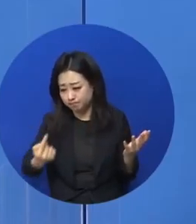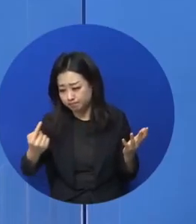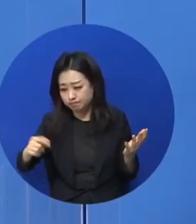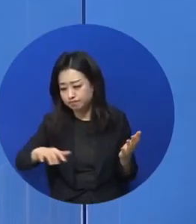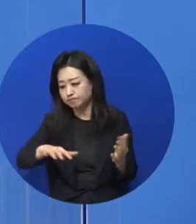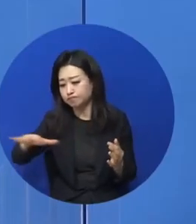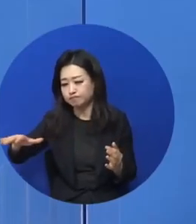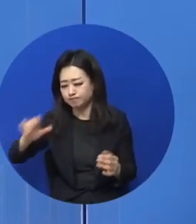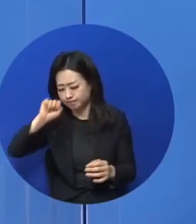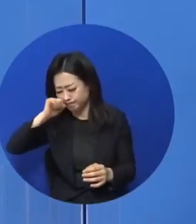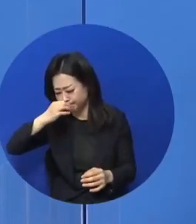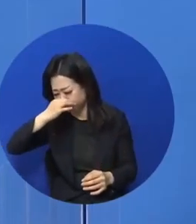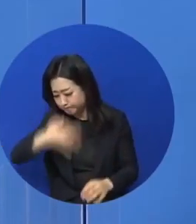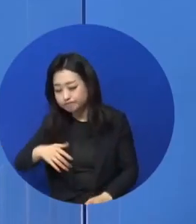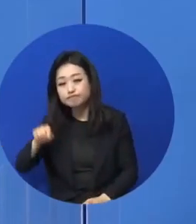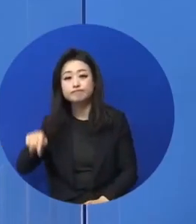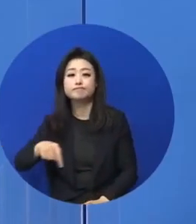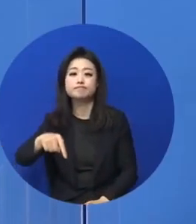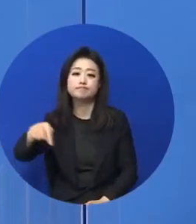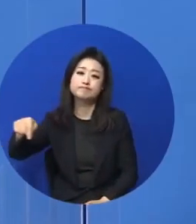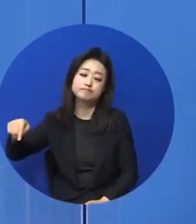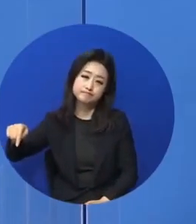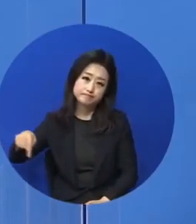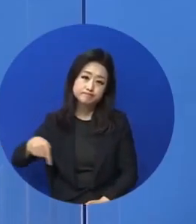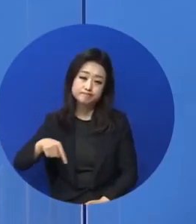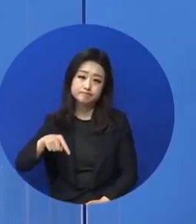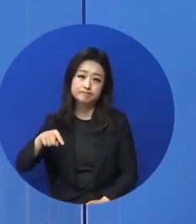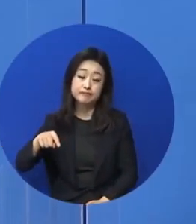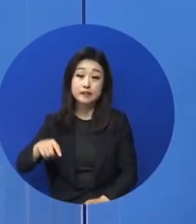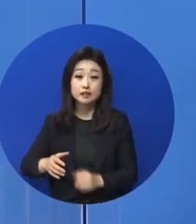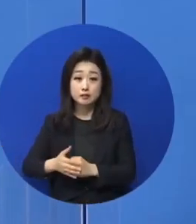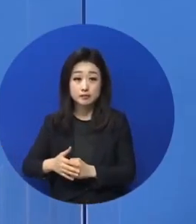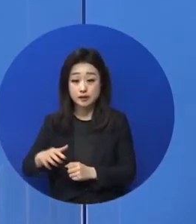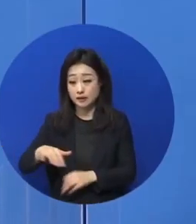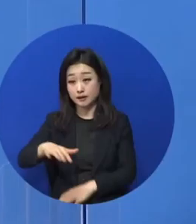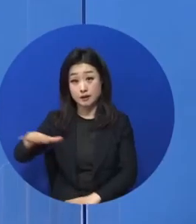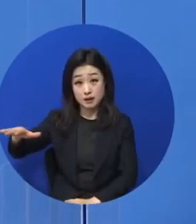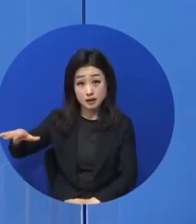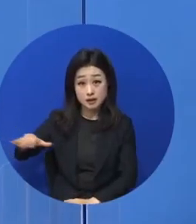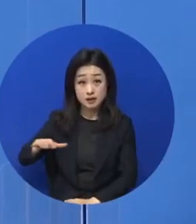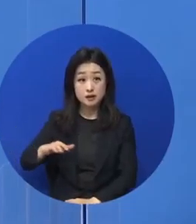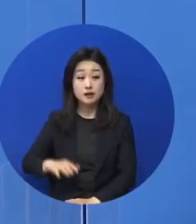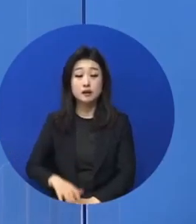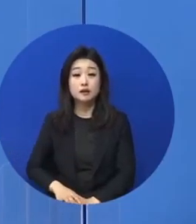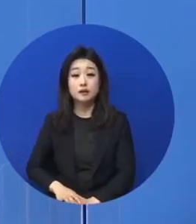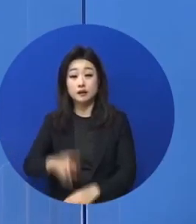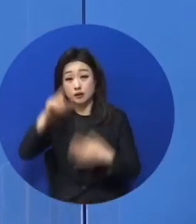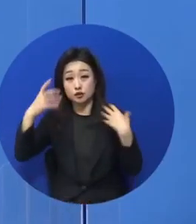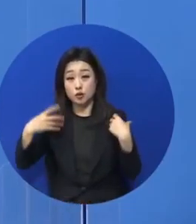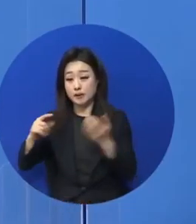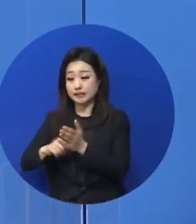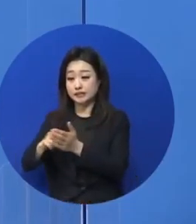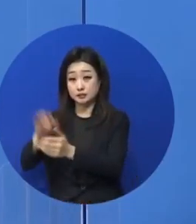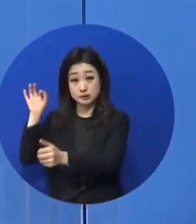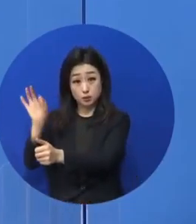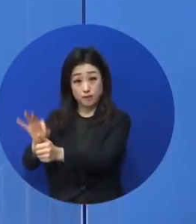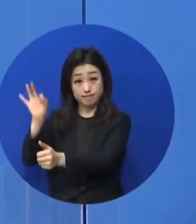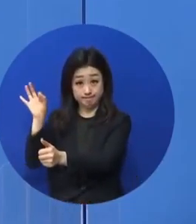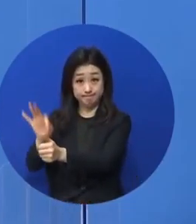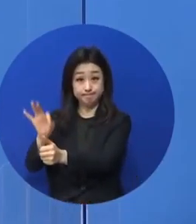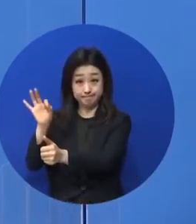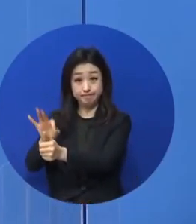코로나 양극화의 피해 계층이 아닐까 생각이 들고요. 그런 계층에 대해서 우리가 지금 뭐 재난 지원금도 몇 차례